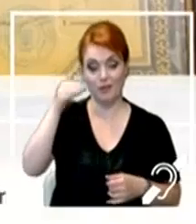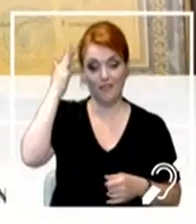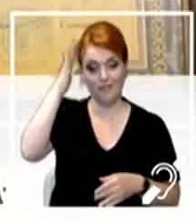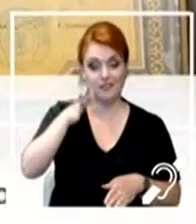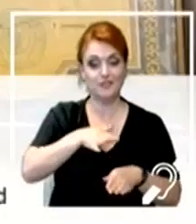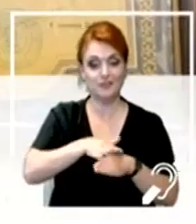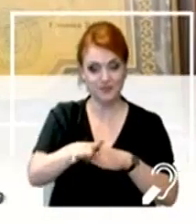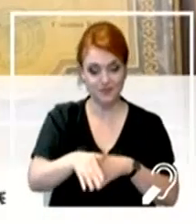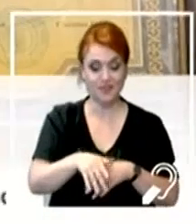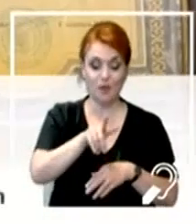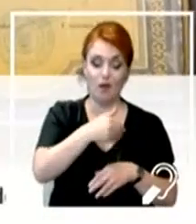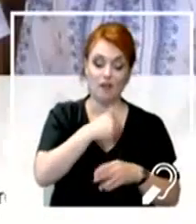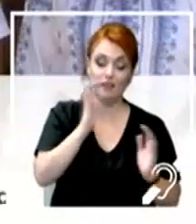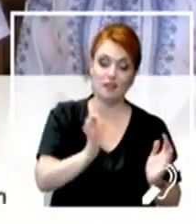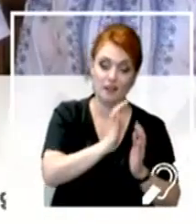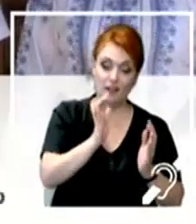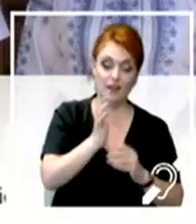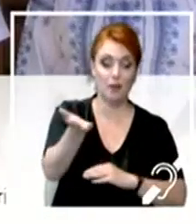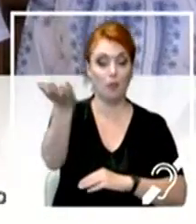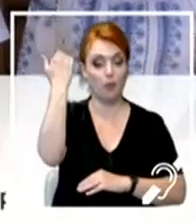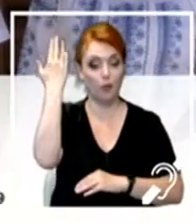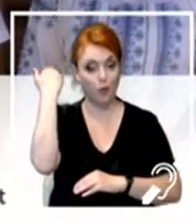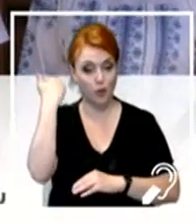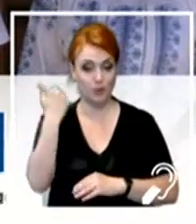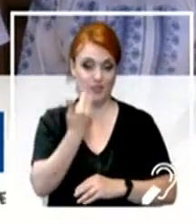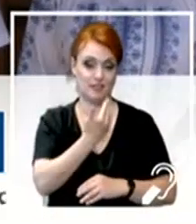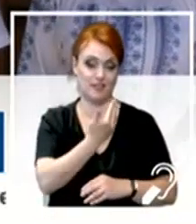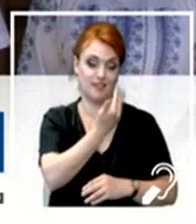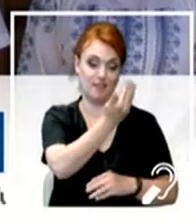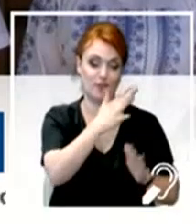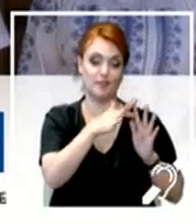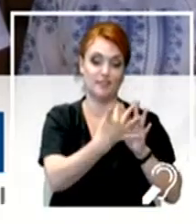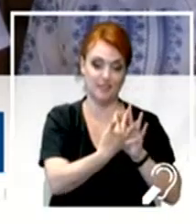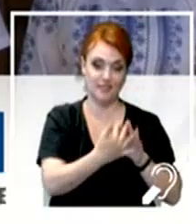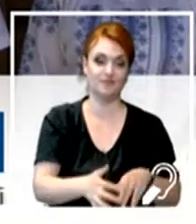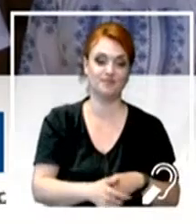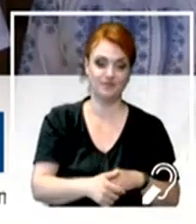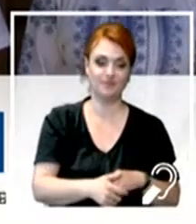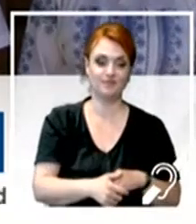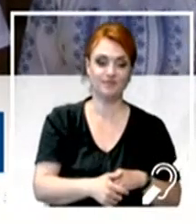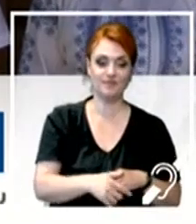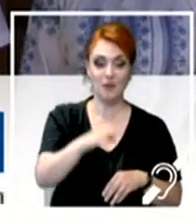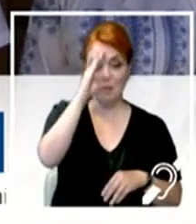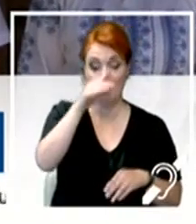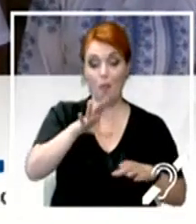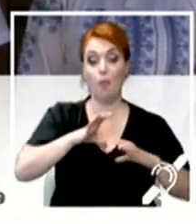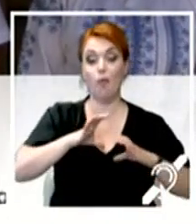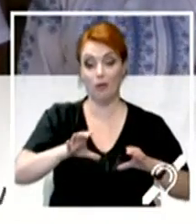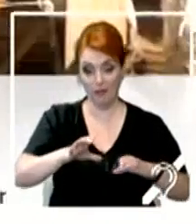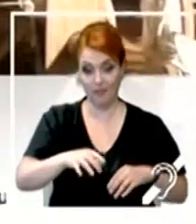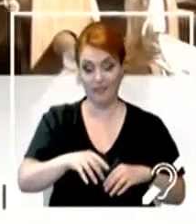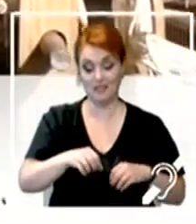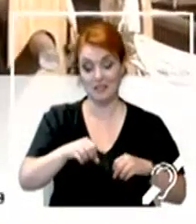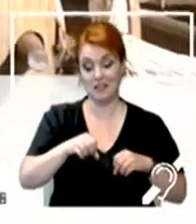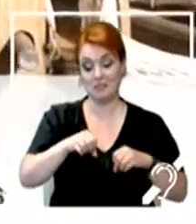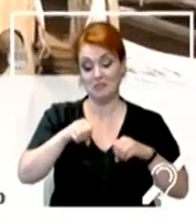trecutul satului nostru. Noi știm toți și mereu am spus că nu există viitor fără trecut.